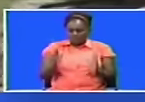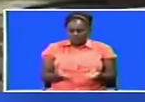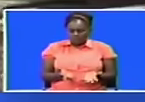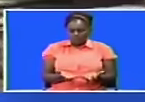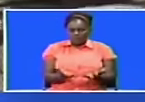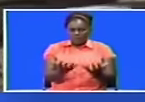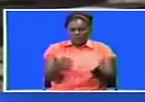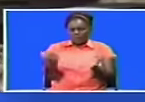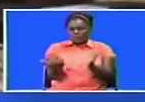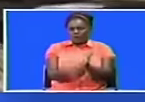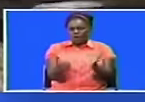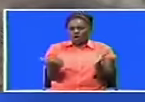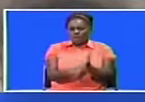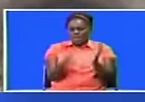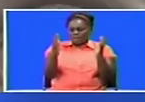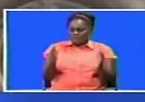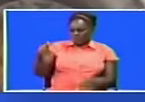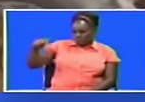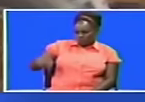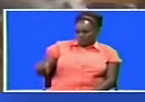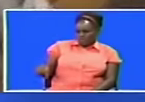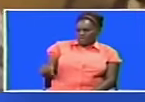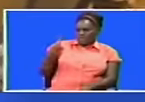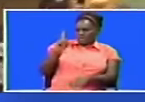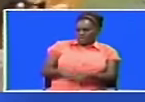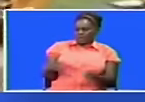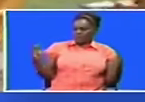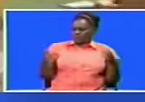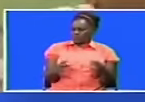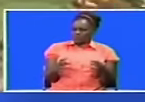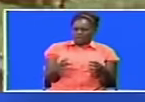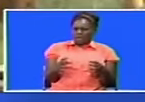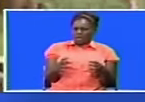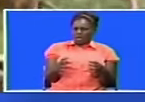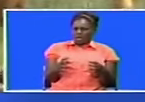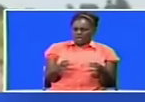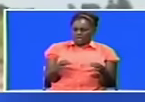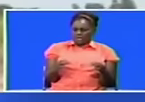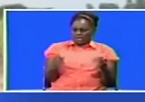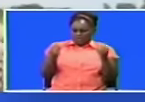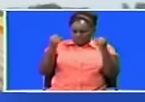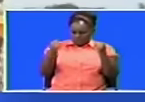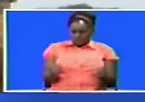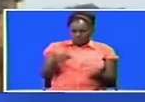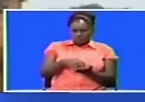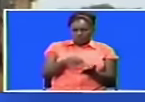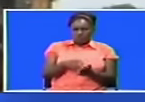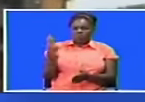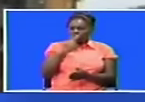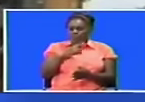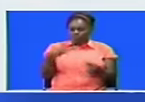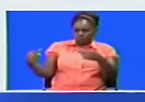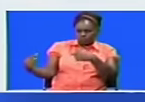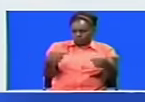hiz katika mz huo hiiLeo Waka wenyi woon kuchu mamo MKna kuti